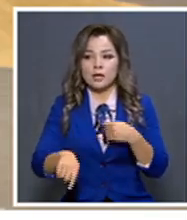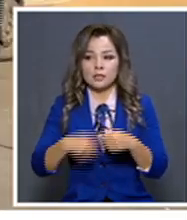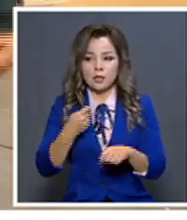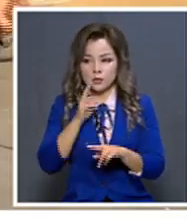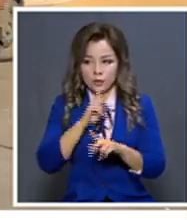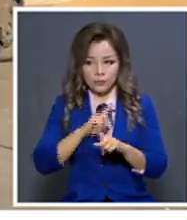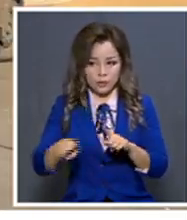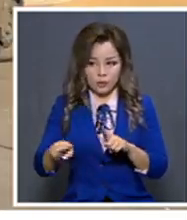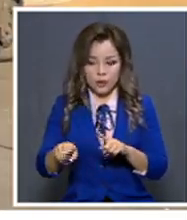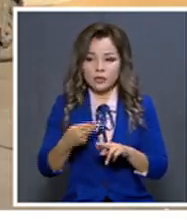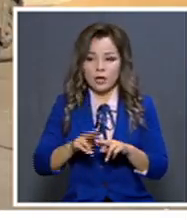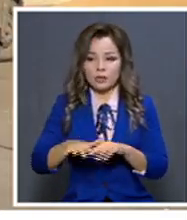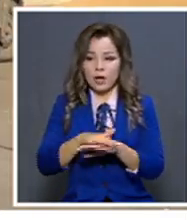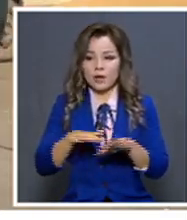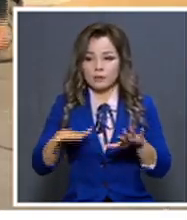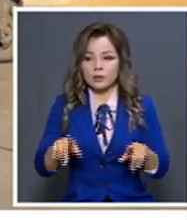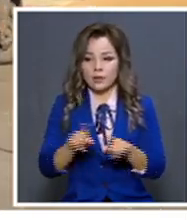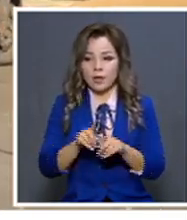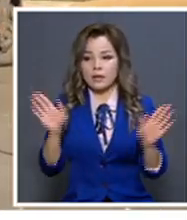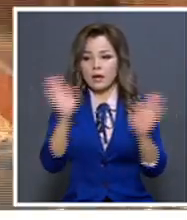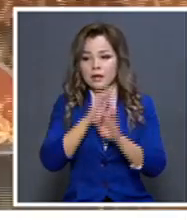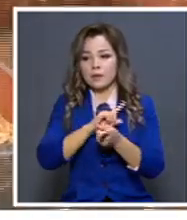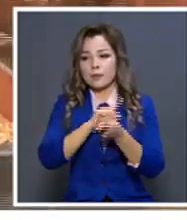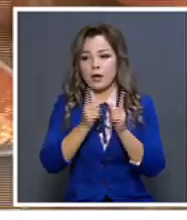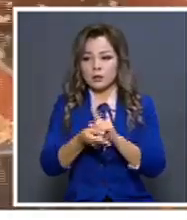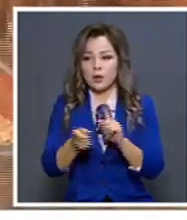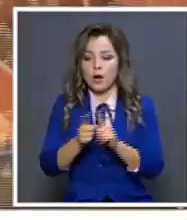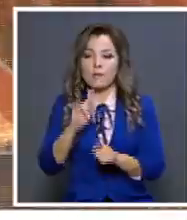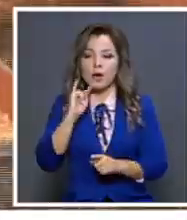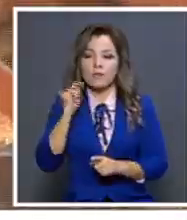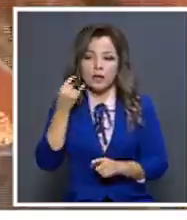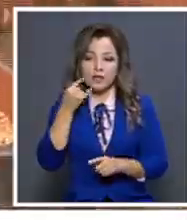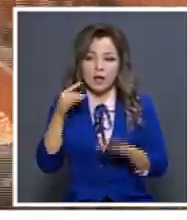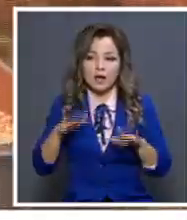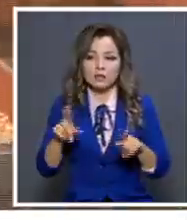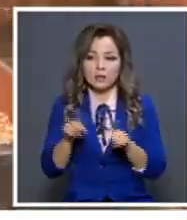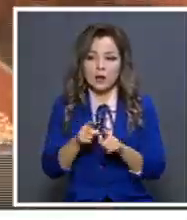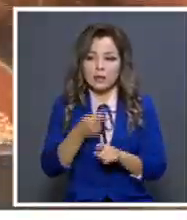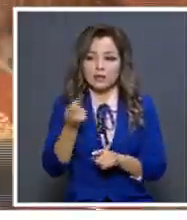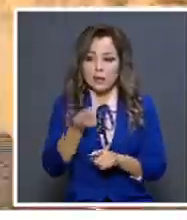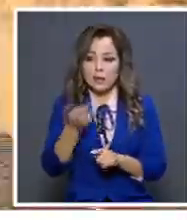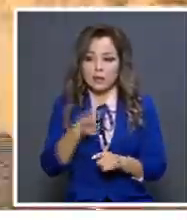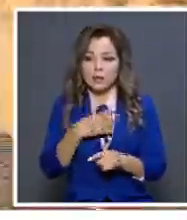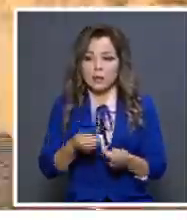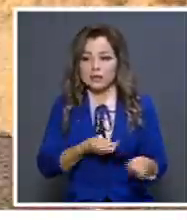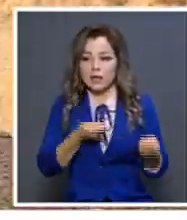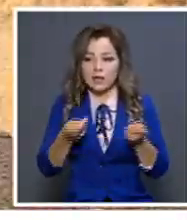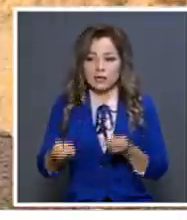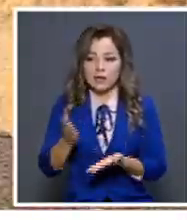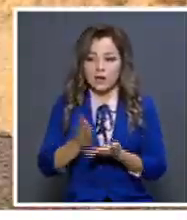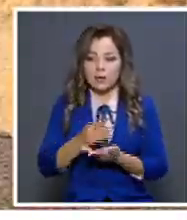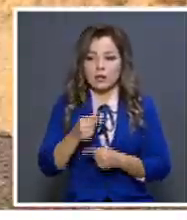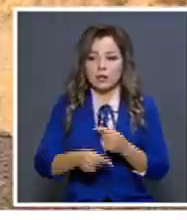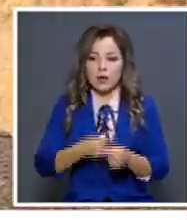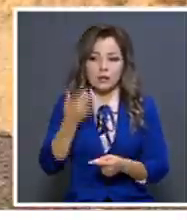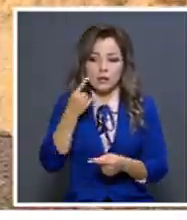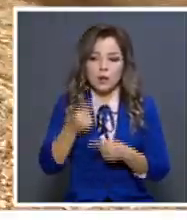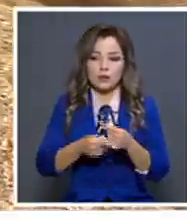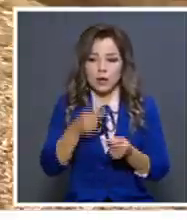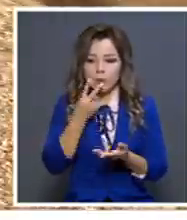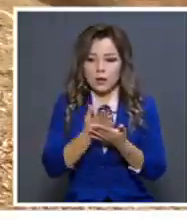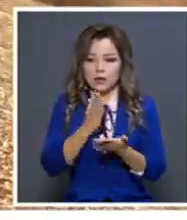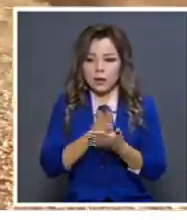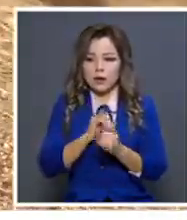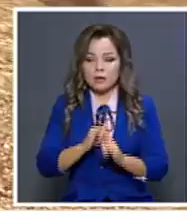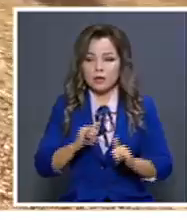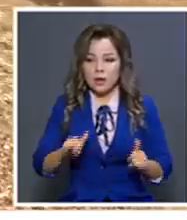батпаймыз. Климаттық жағдайлардың ауысуына байланысты павлодарлық шаруалар тұқымның сырттан әкелінетін дәстүрлі сорттарын қайта қарап,